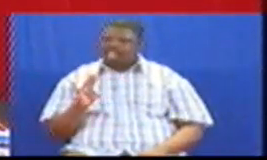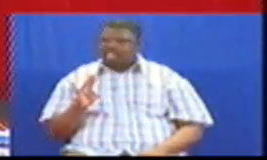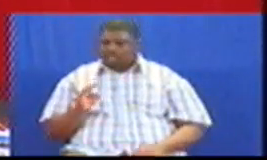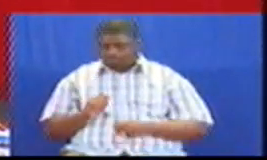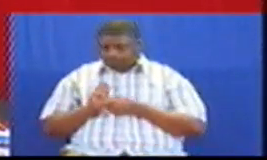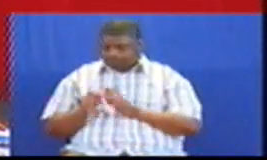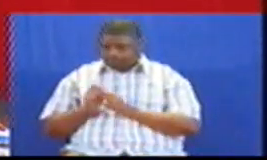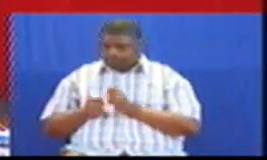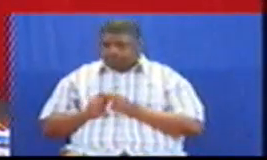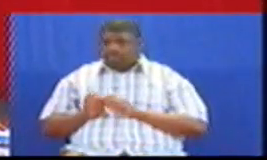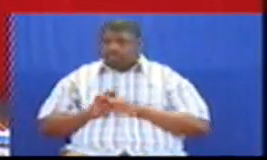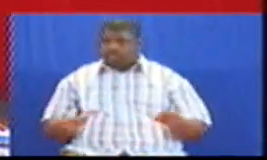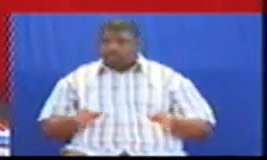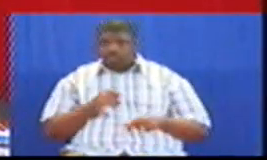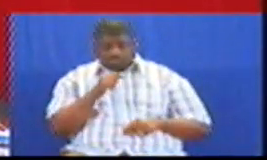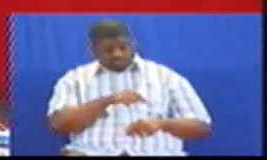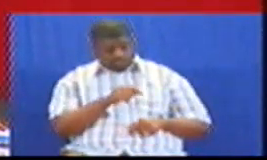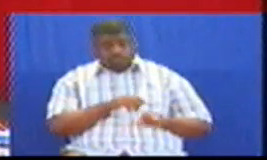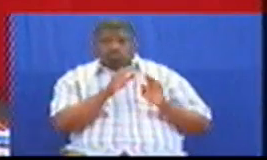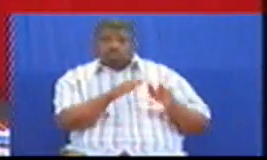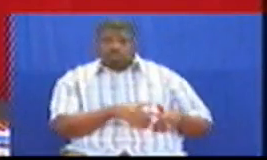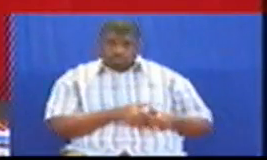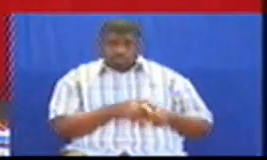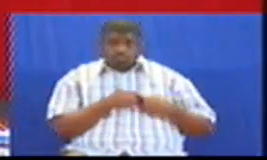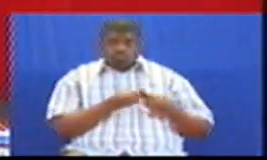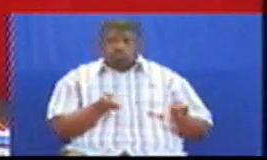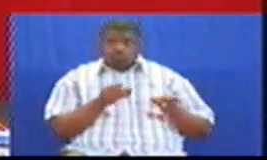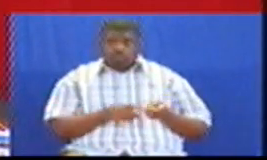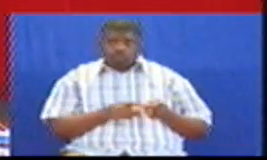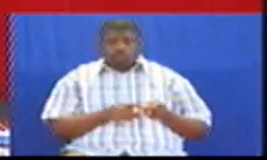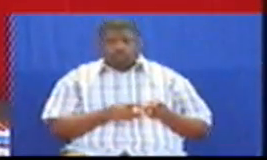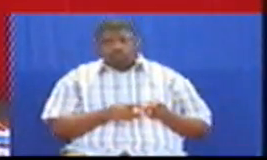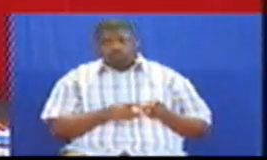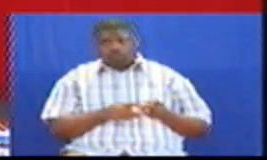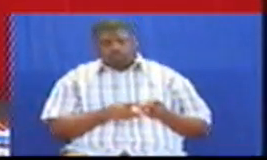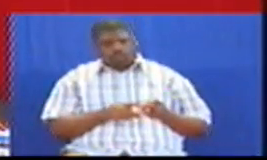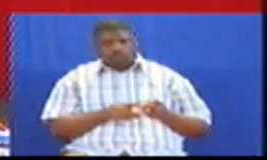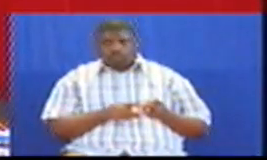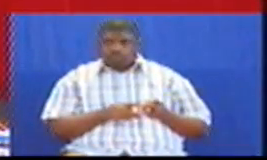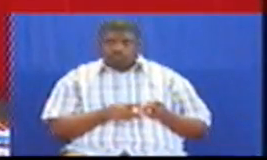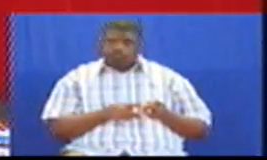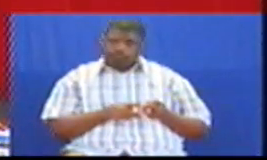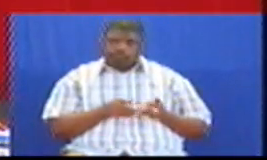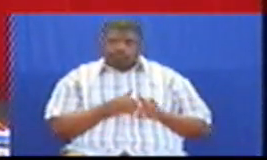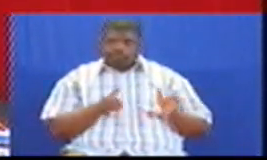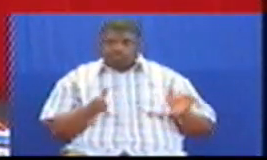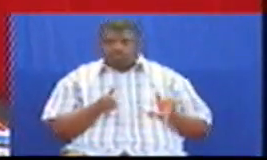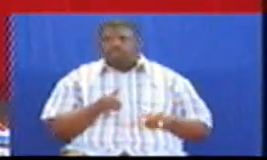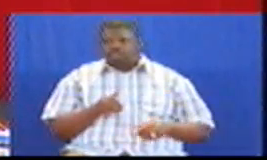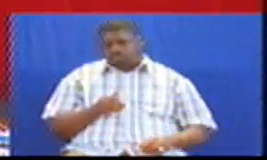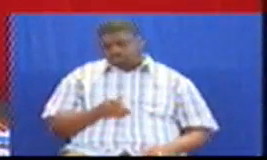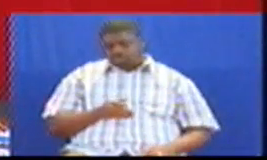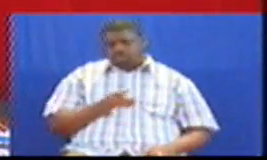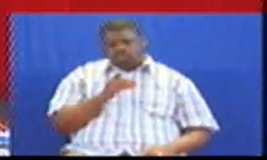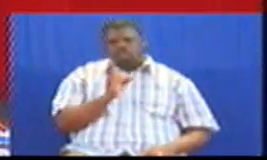hili hili, kwa ajili ya kuweza kutoa consent kwa DPP katika kesi ambazo sio kubwa, ili